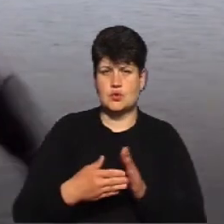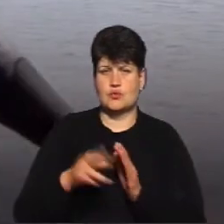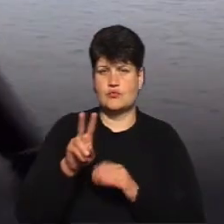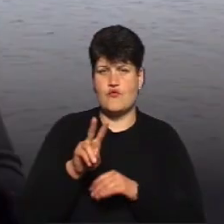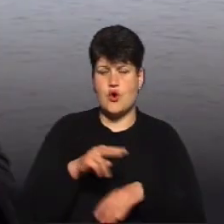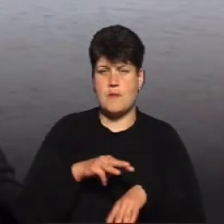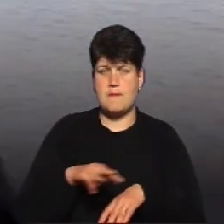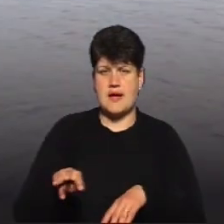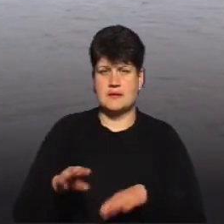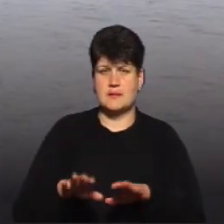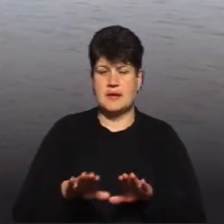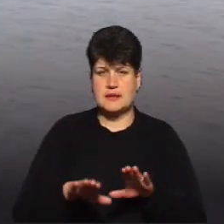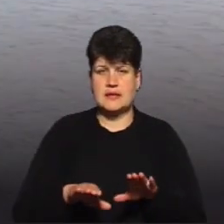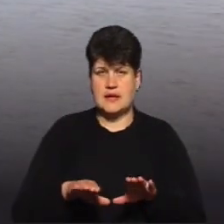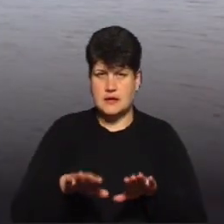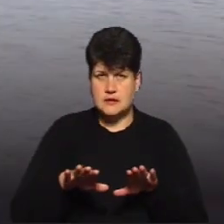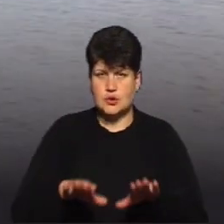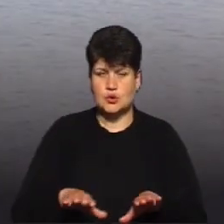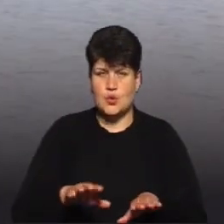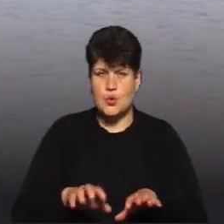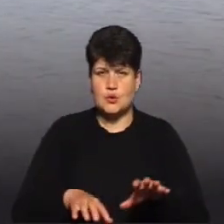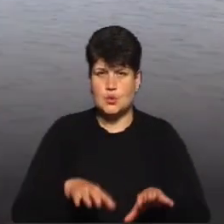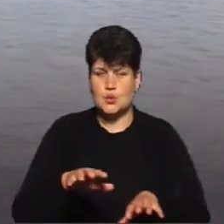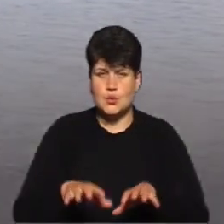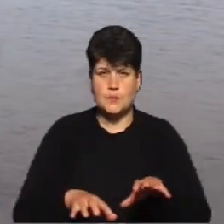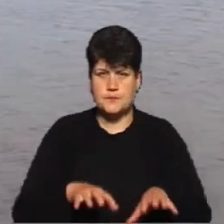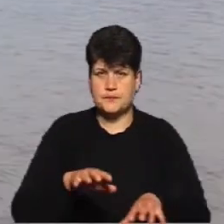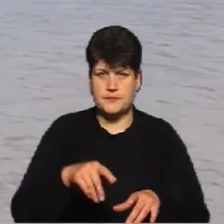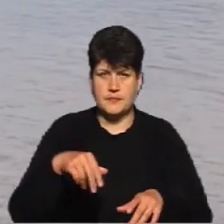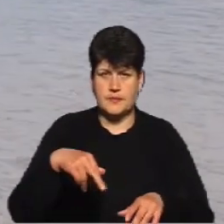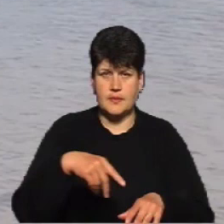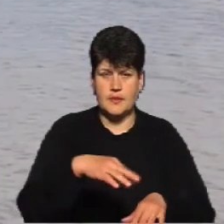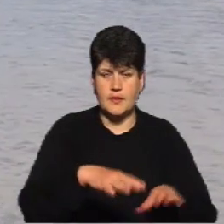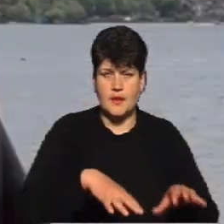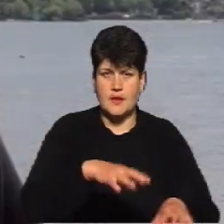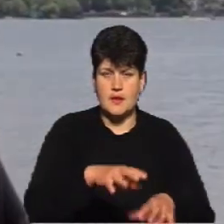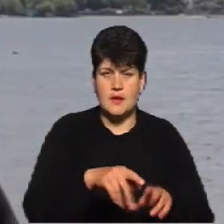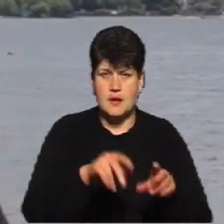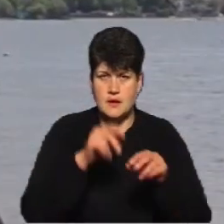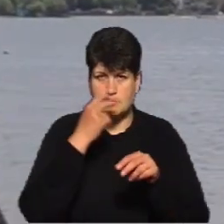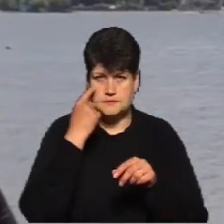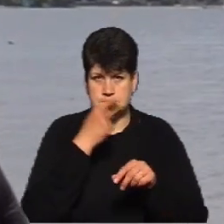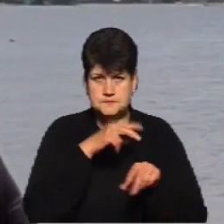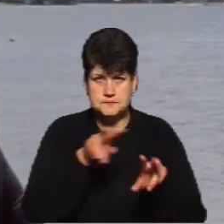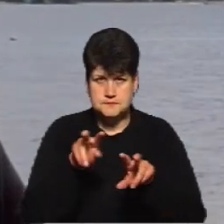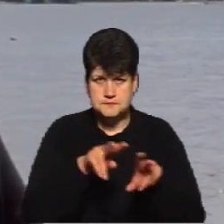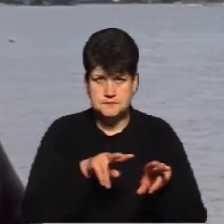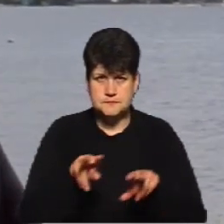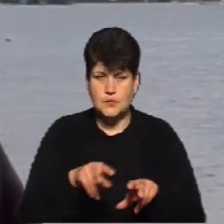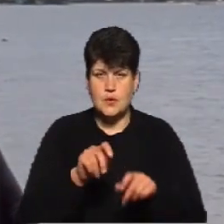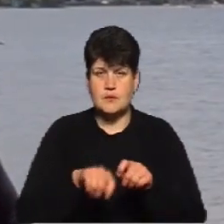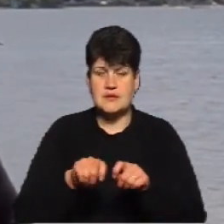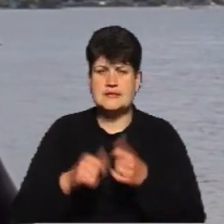на дно і тоді легенько з допомогою рук пересуваємося і візуально обстежуємо. Зараз добре видно